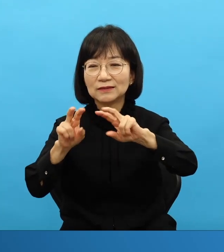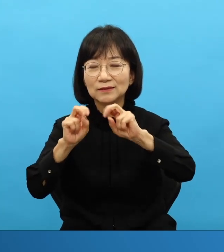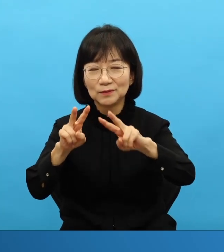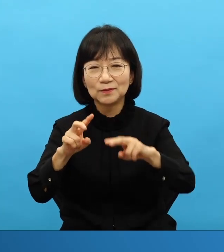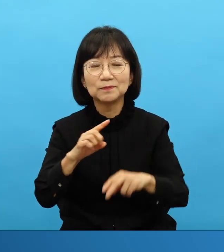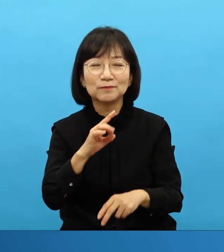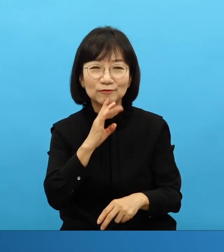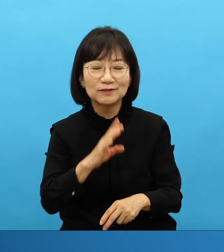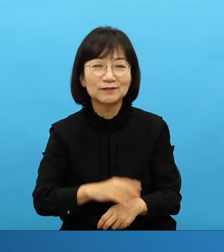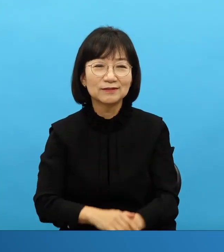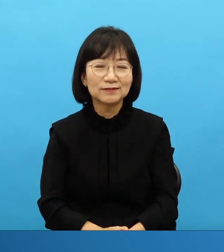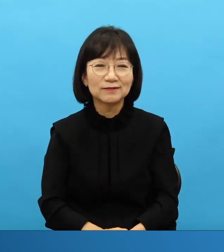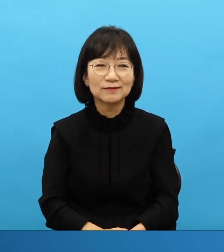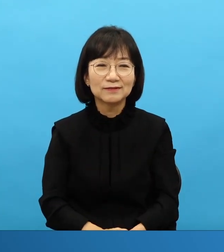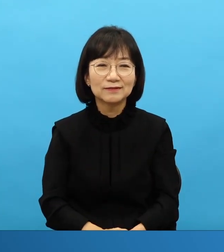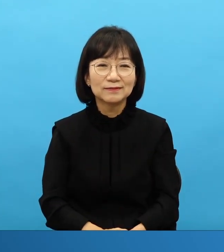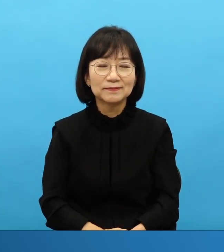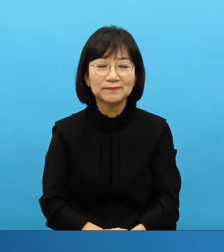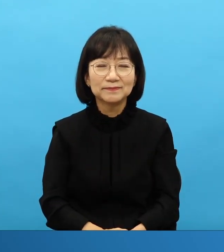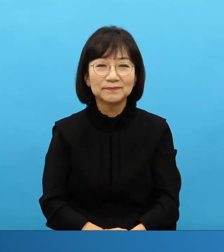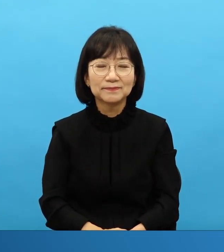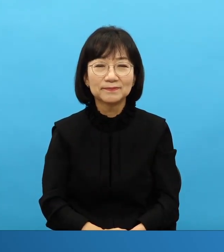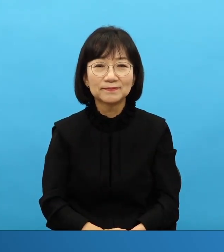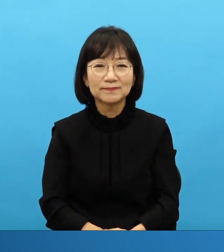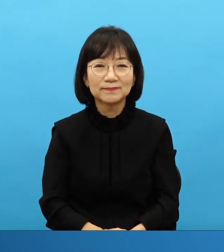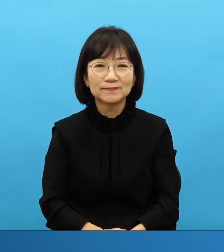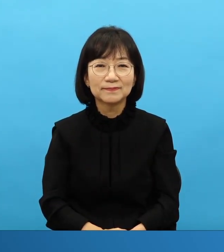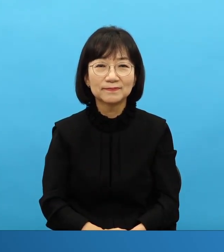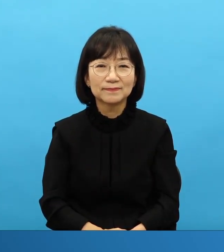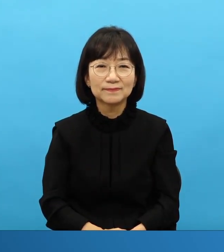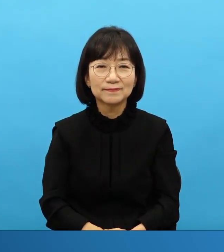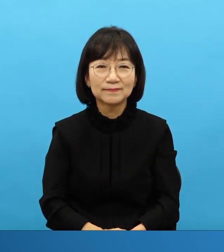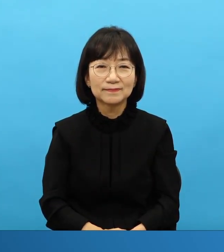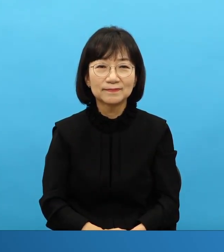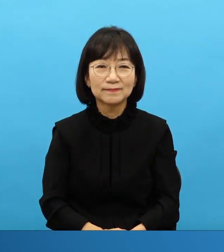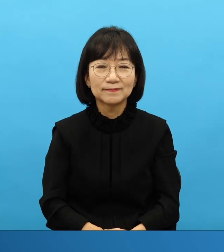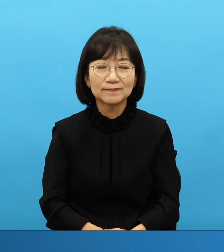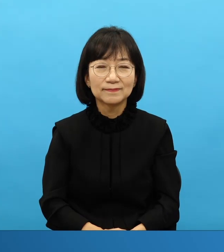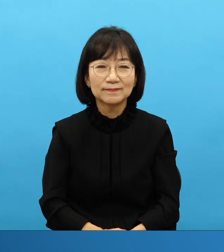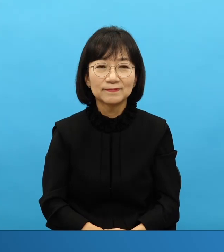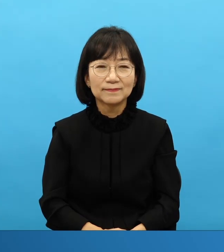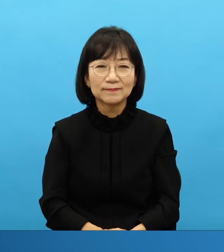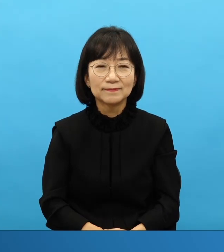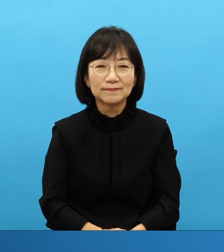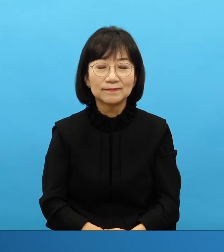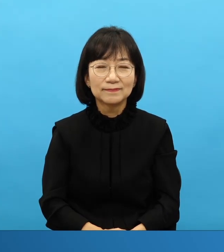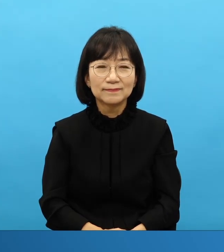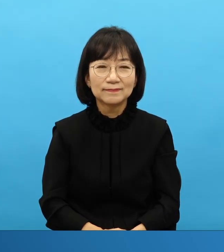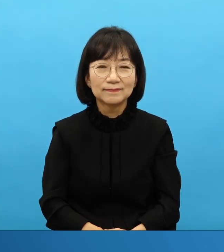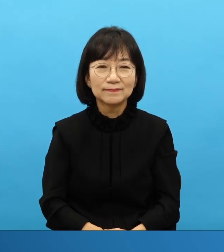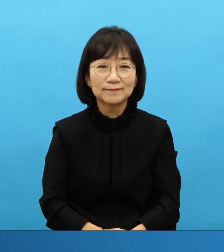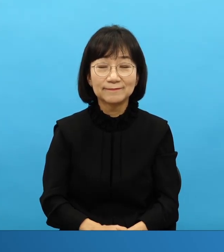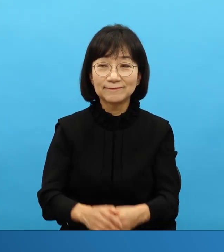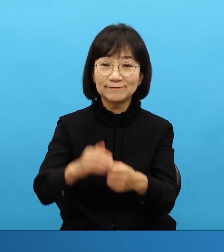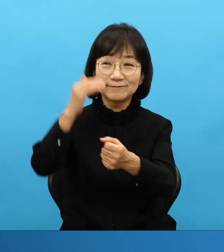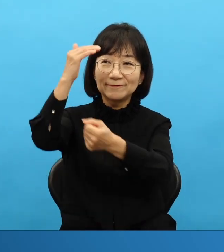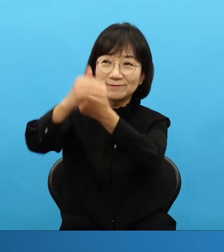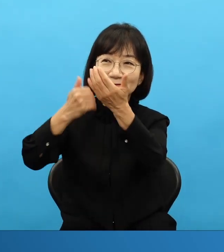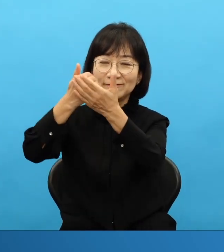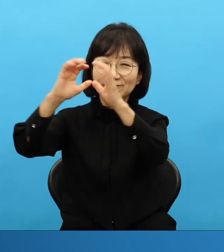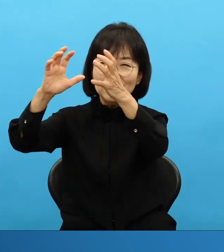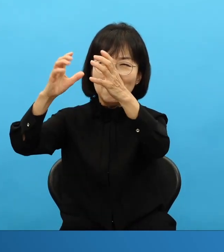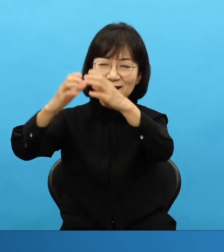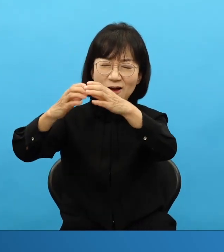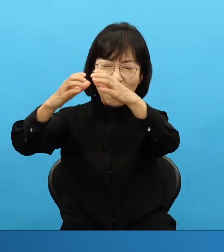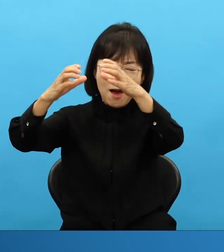세 번째는 결국은 하나님 나라를 확장해서 하나님의 큰 영광을 드러나도록 만드는